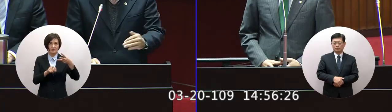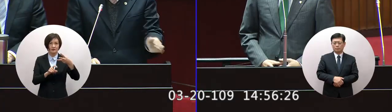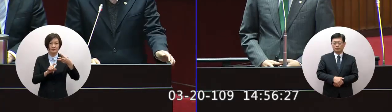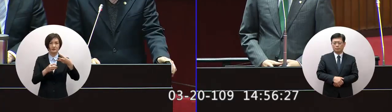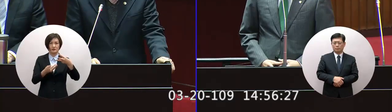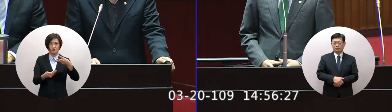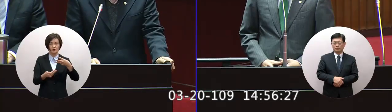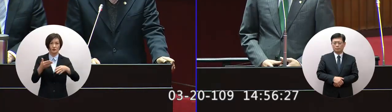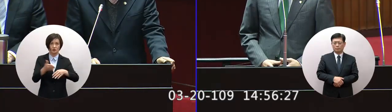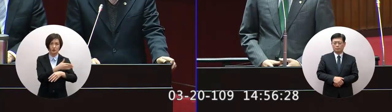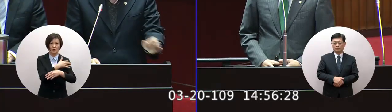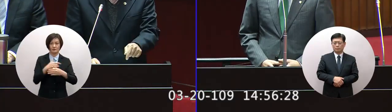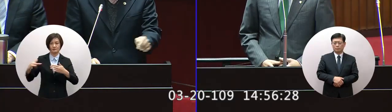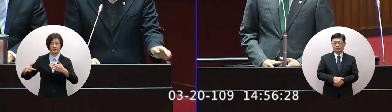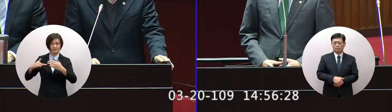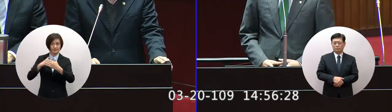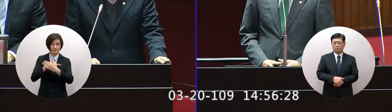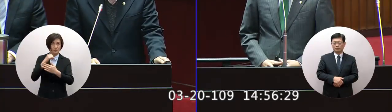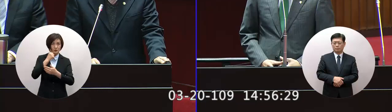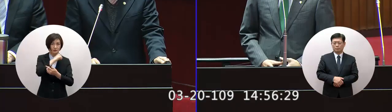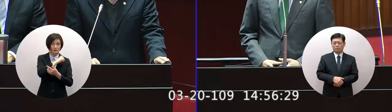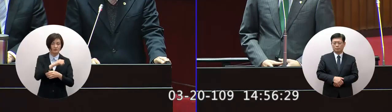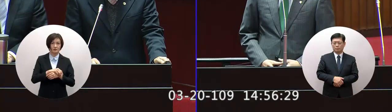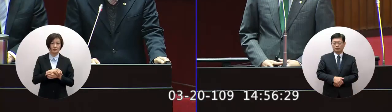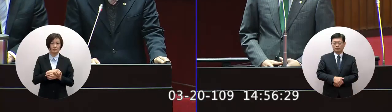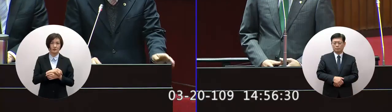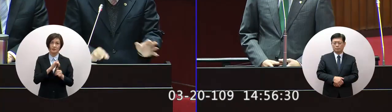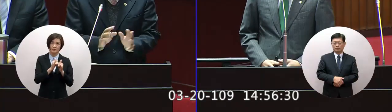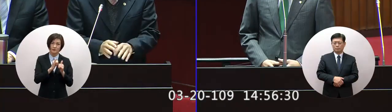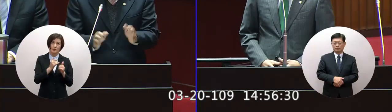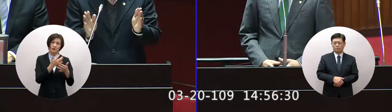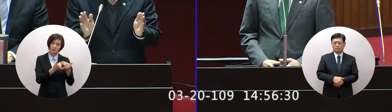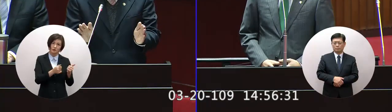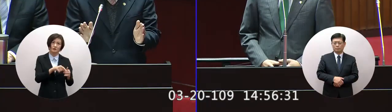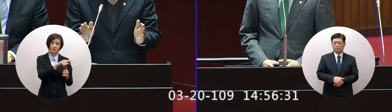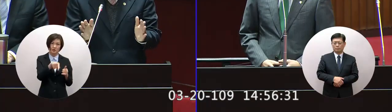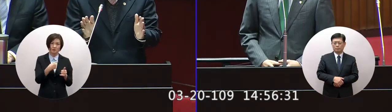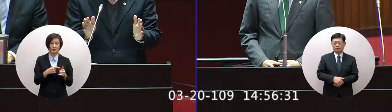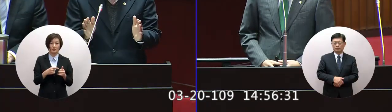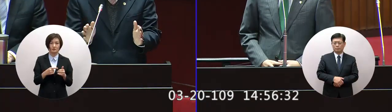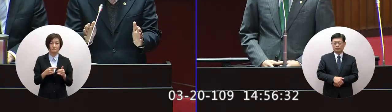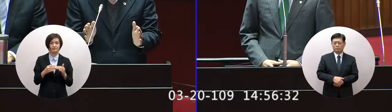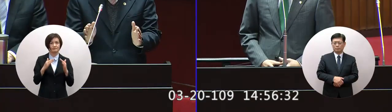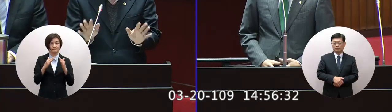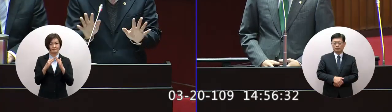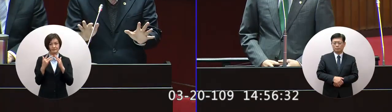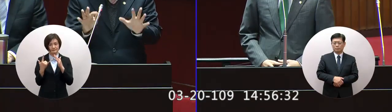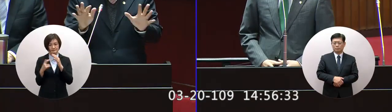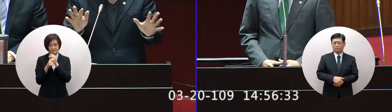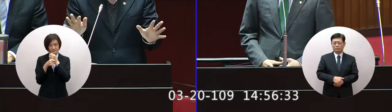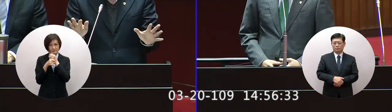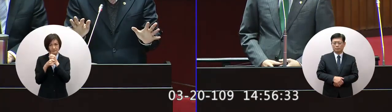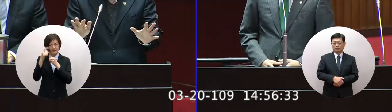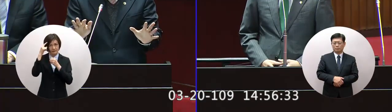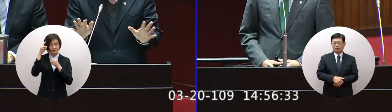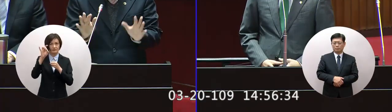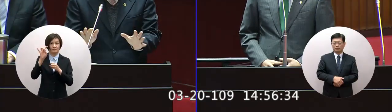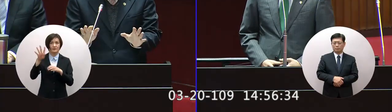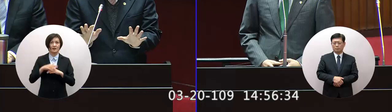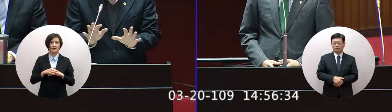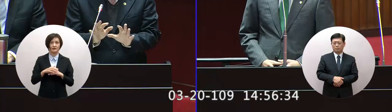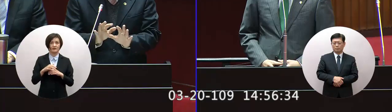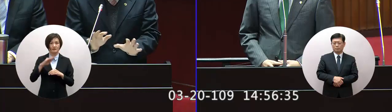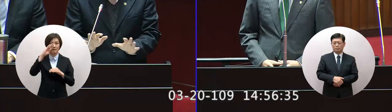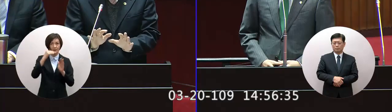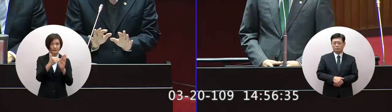3月19号我们只要入境的国人，当然就包含学生等都要有14天的居家检疫。我想这样的一个防护措施